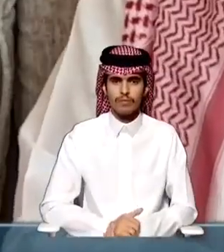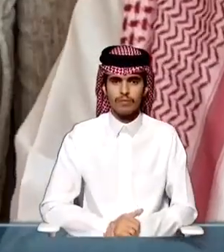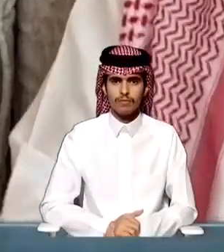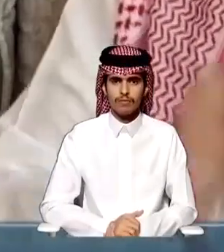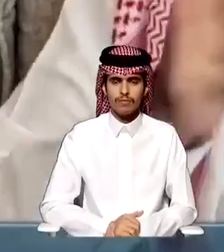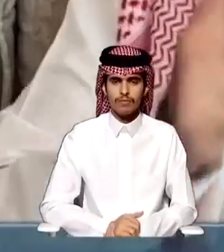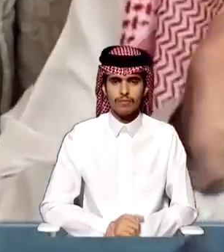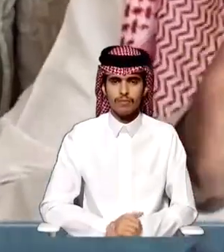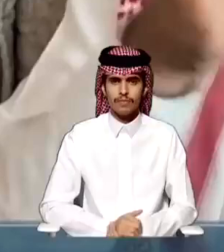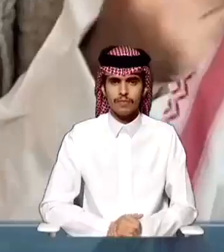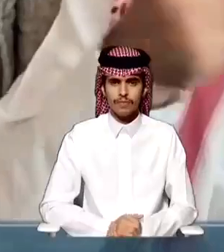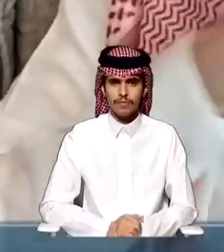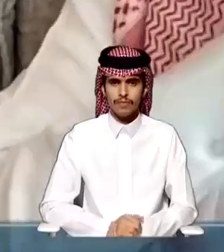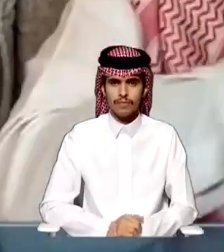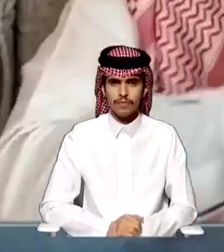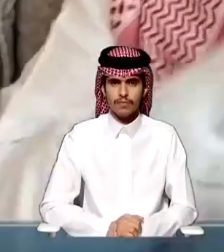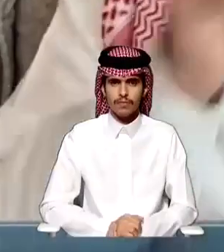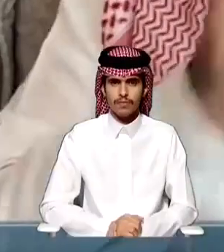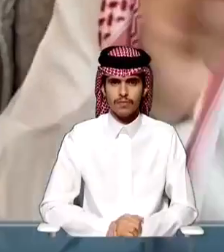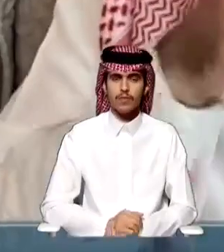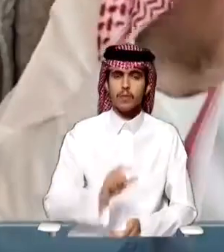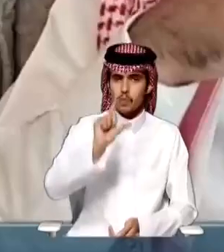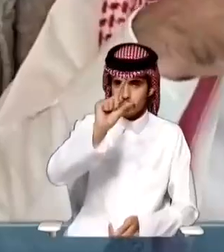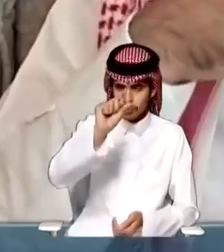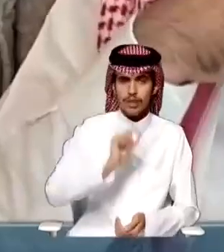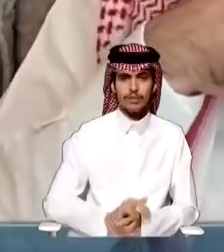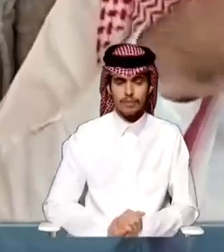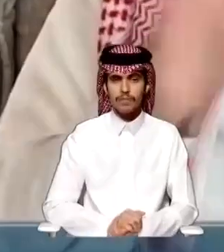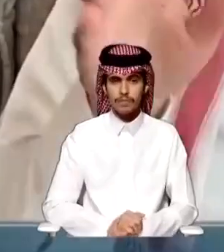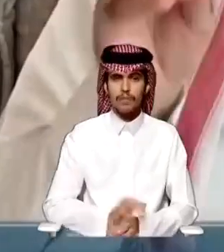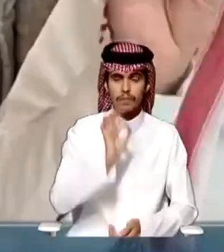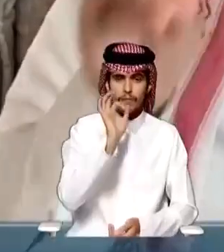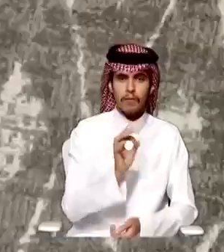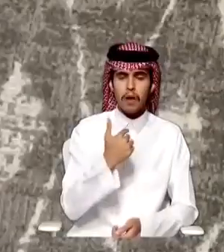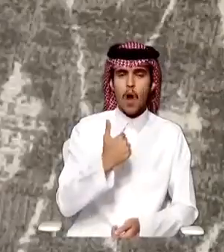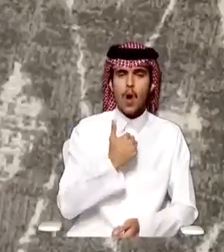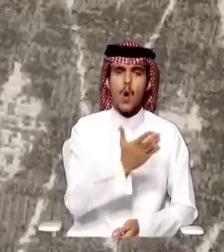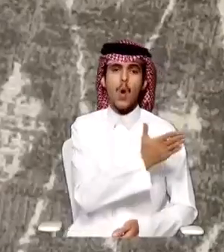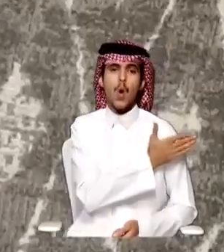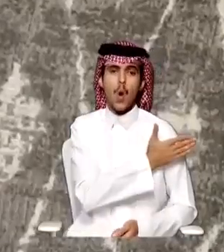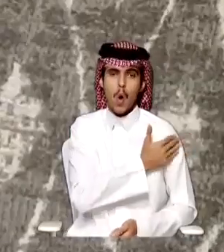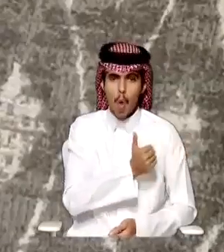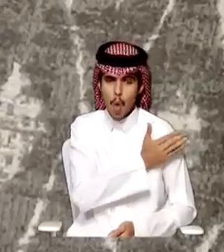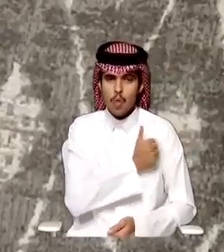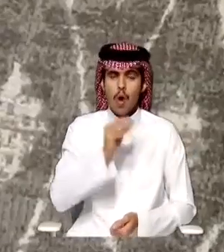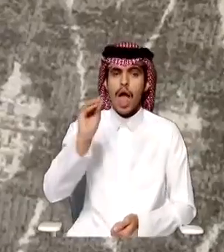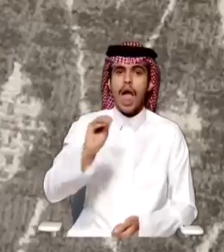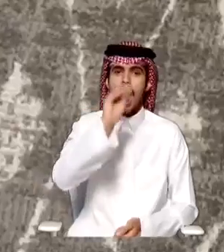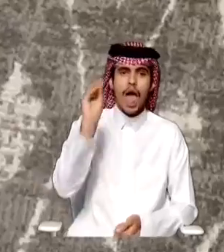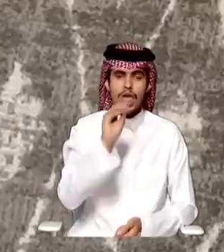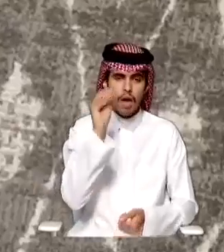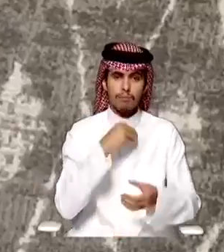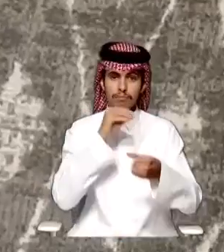العالم ممتاز انا عضو في الهيئه كتعليم للصم